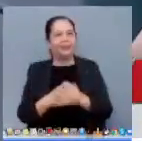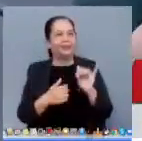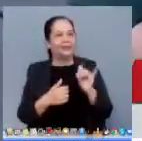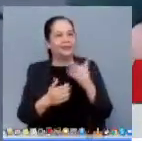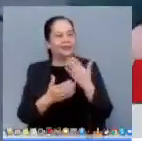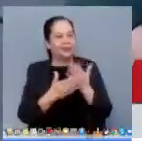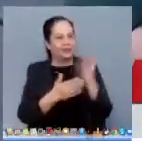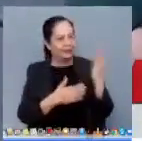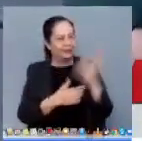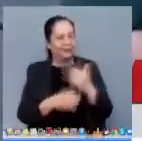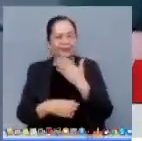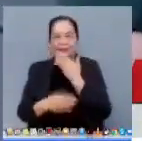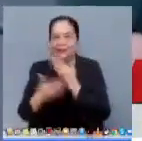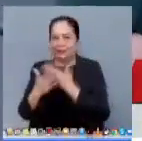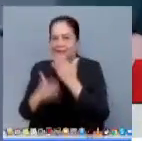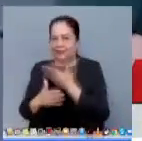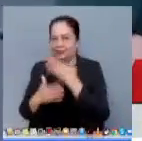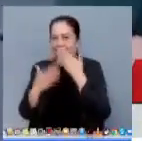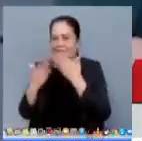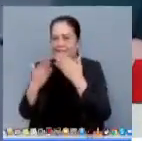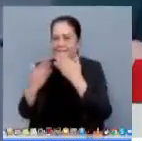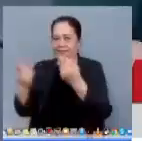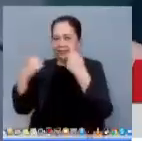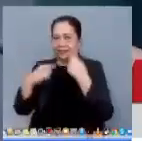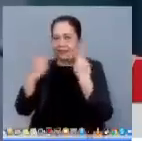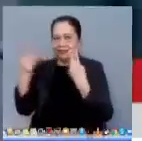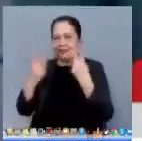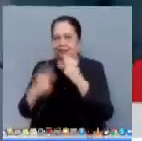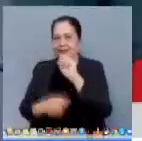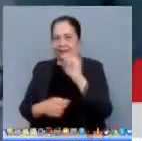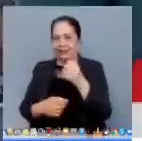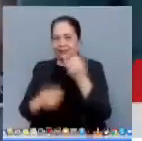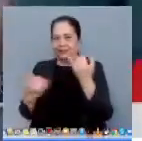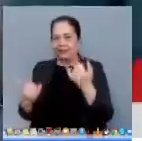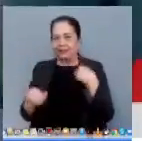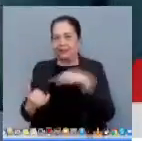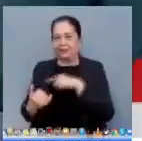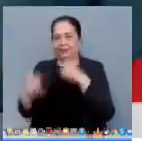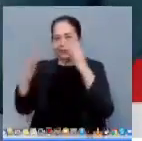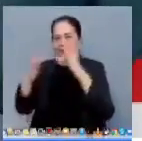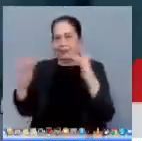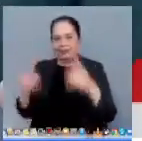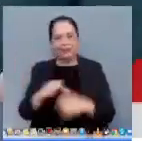salamat sa inyong pagdalaw sa lungsod ng San Juan sa araw ng aming kapistahan. Yes, happy